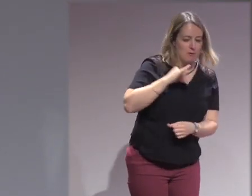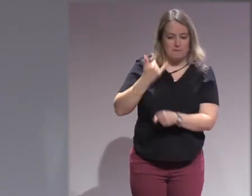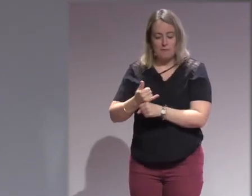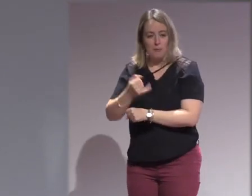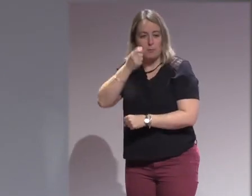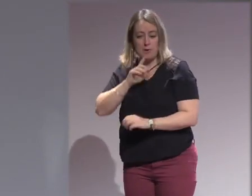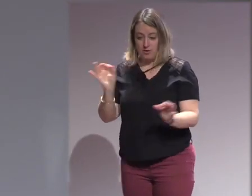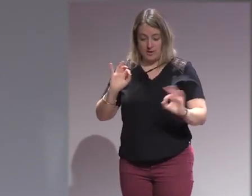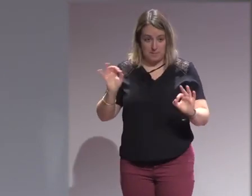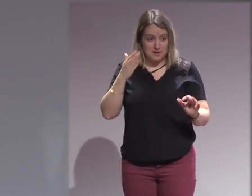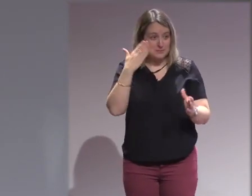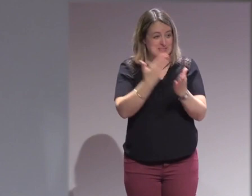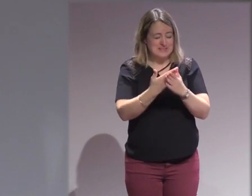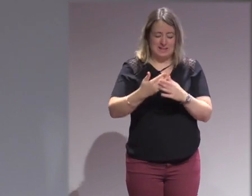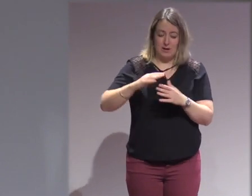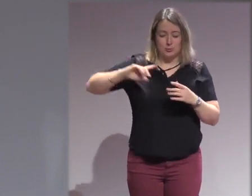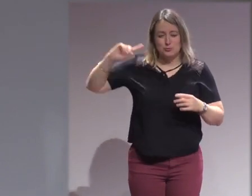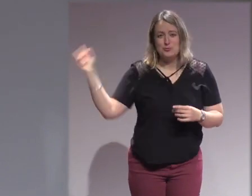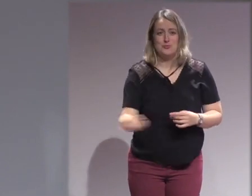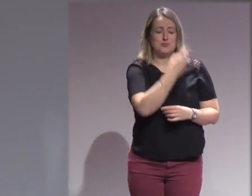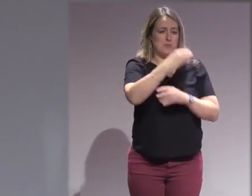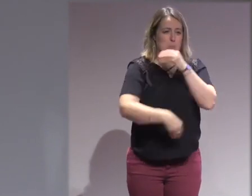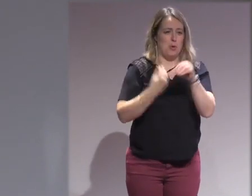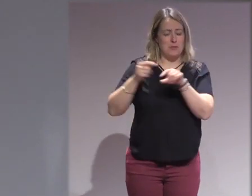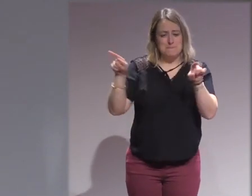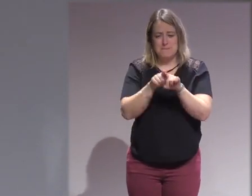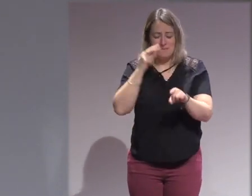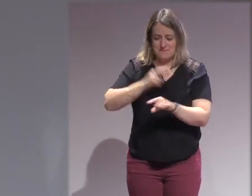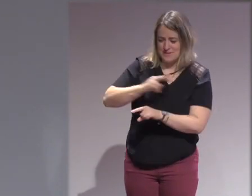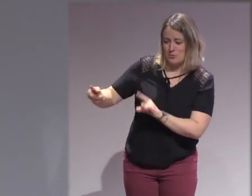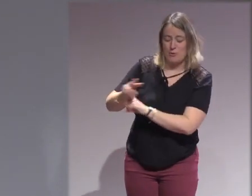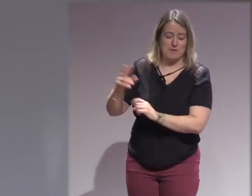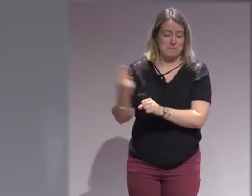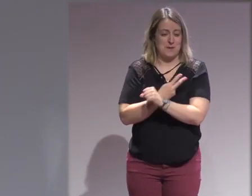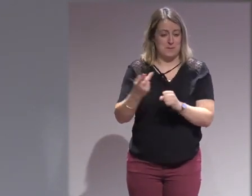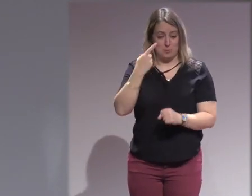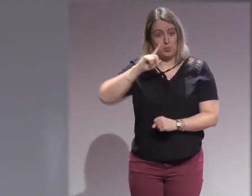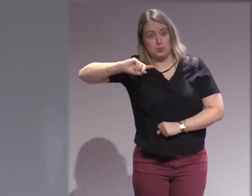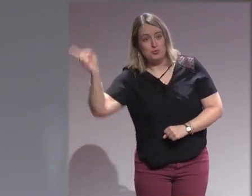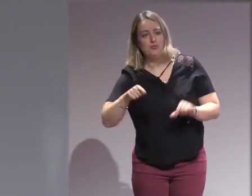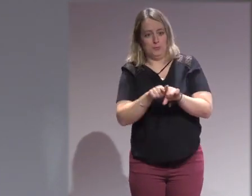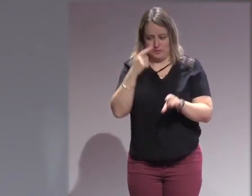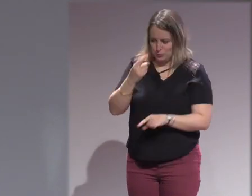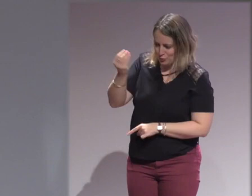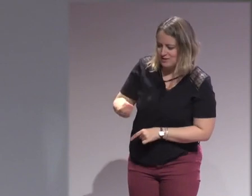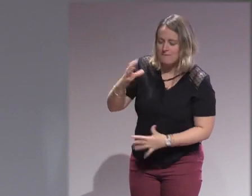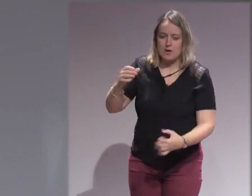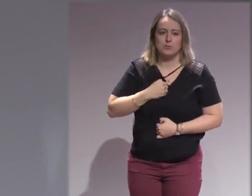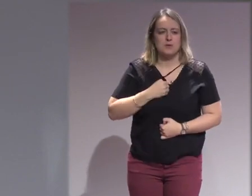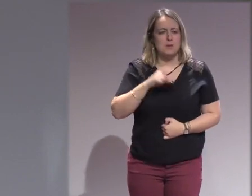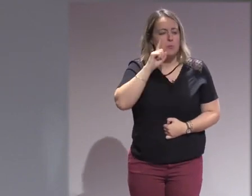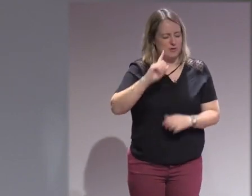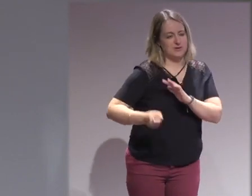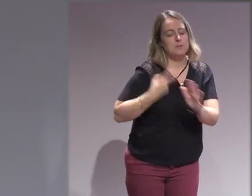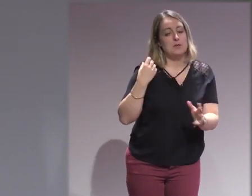qui ferait du bien à tout le monde, et puis en particulier aux personnes adoptées qui, de fait, je le rappelle, qu'ils connaissent ou non